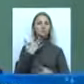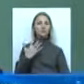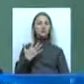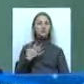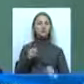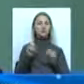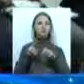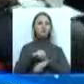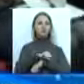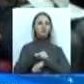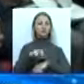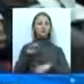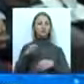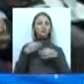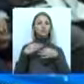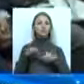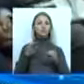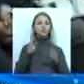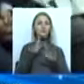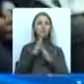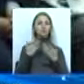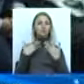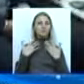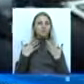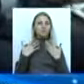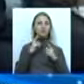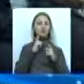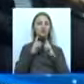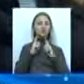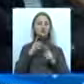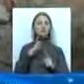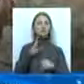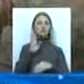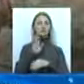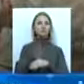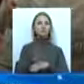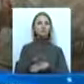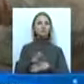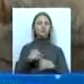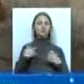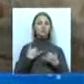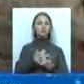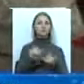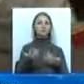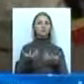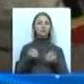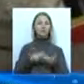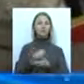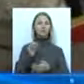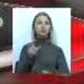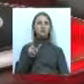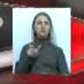төлем карталары арқылы төлемдерді қабылдау қондырғысын қамтамасыз ету міндеті жүктелді. Гүлмира Аманбаева, Бауыржан Смағұл, Көкше ақпарат.